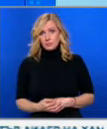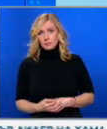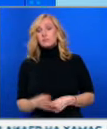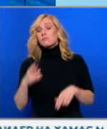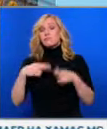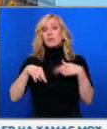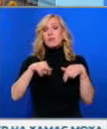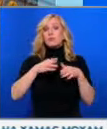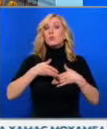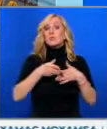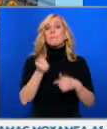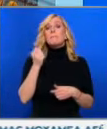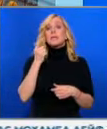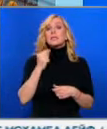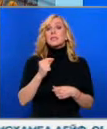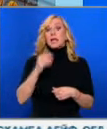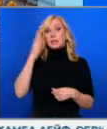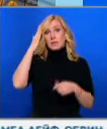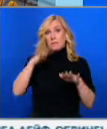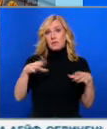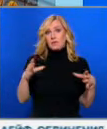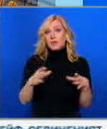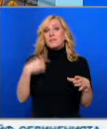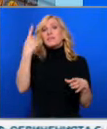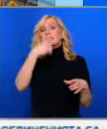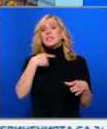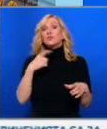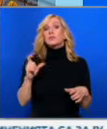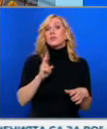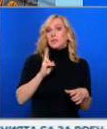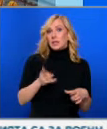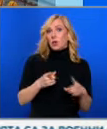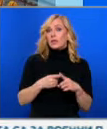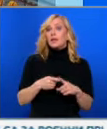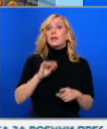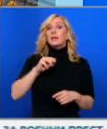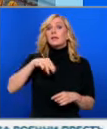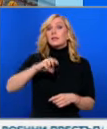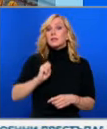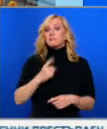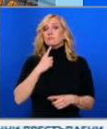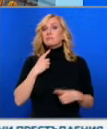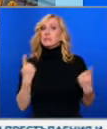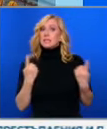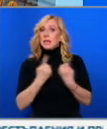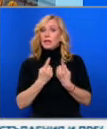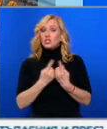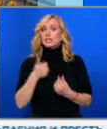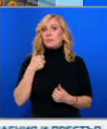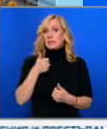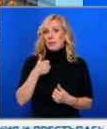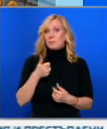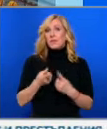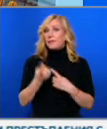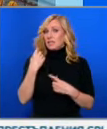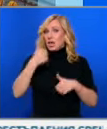търсене на подкрепа за председател на парламента в лицето на Силви Кирилов от Има такъв народ се срещнаха с БСП. След вчерашното